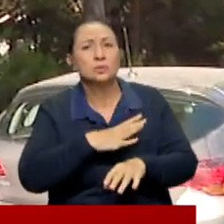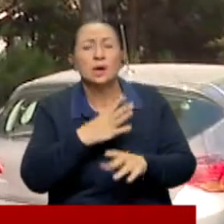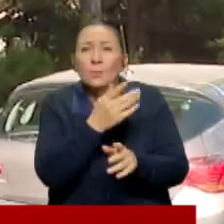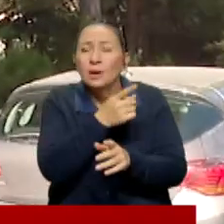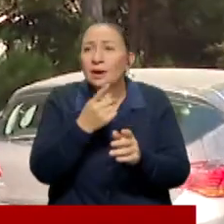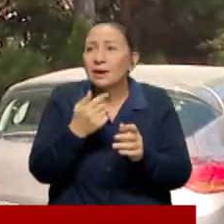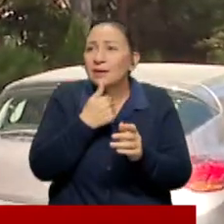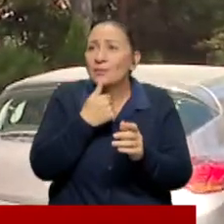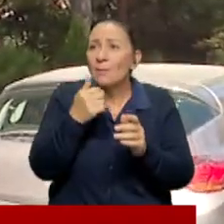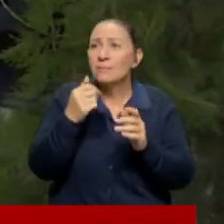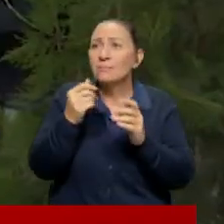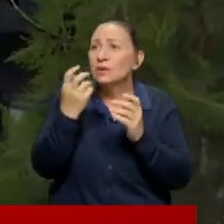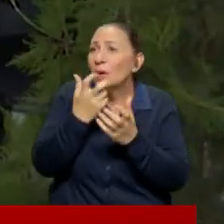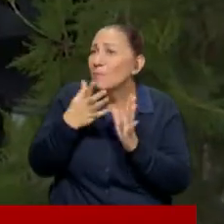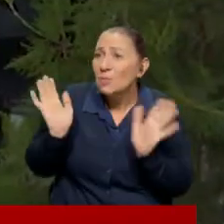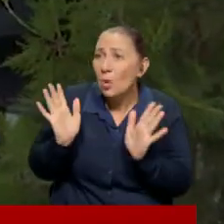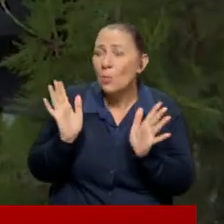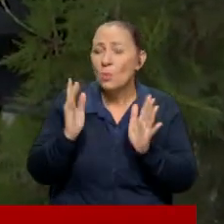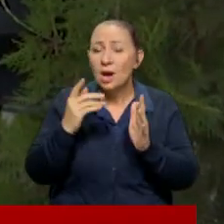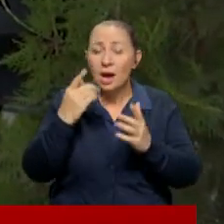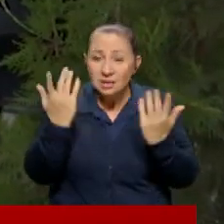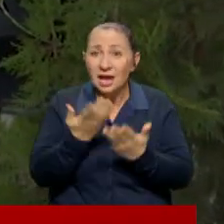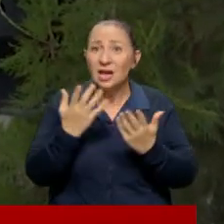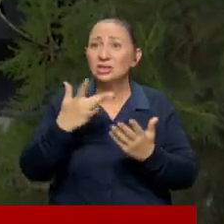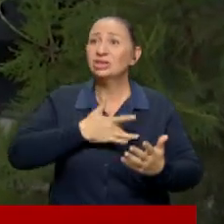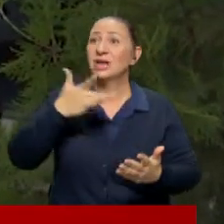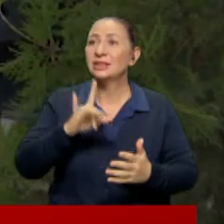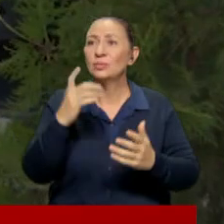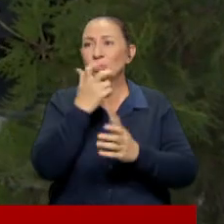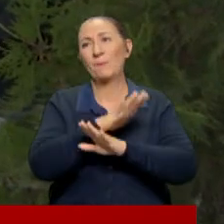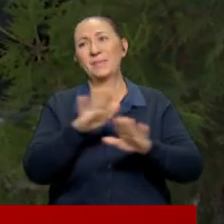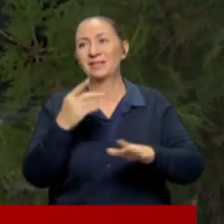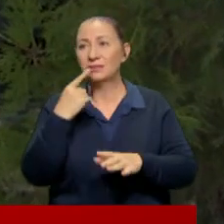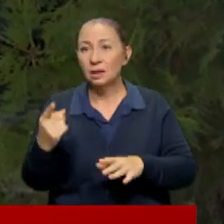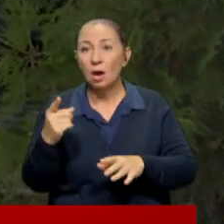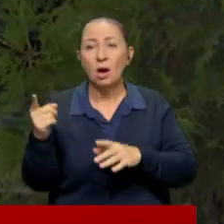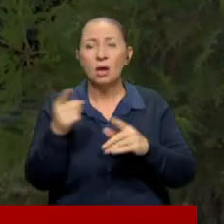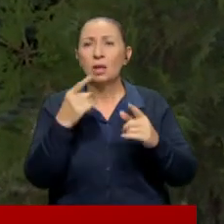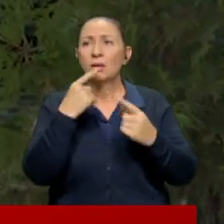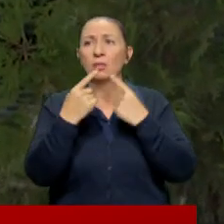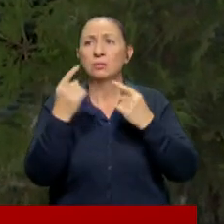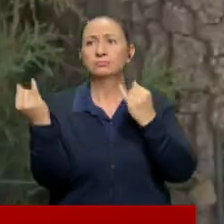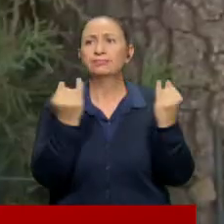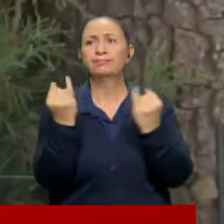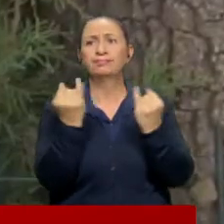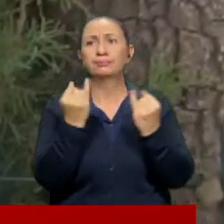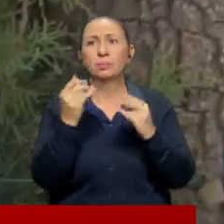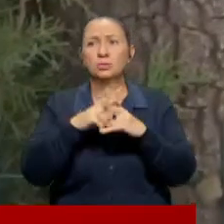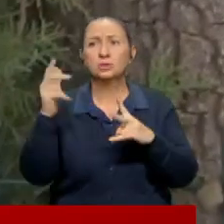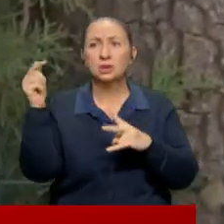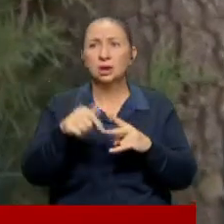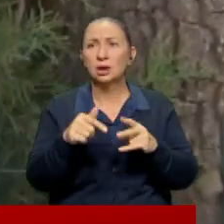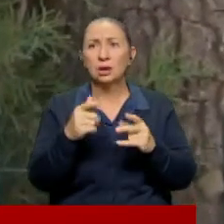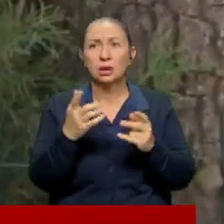Ama Şener şarkıyı bilmediğini, hatta iddiaya göre canlı müziğin de bittiğini söyledi. Aralarında sözlü tartışma çıktı. Polis gelene kadar